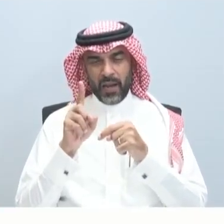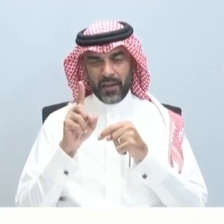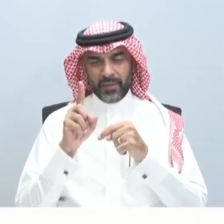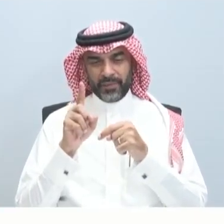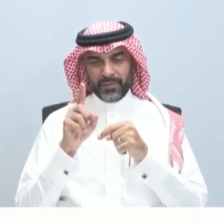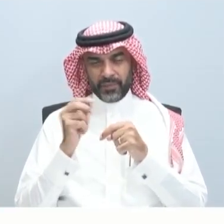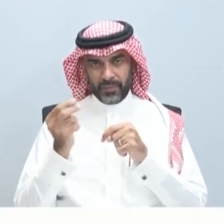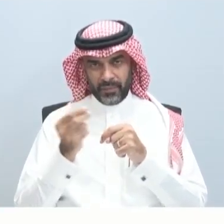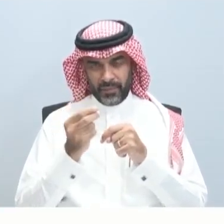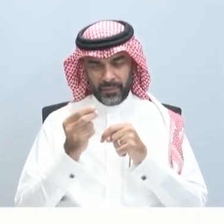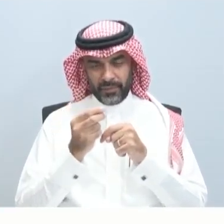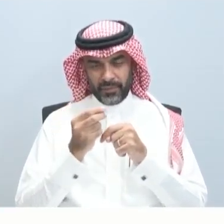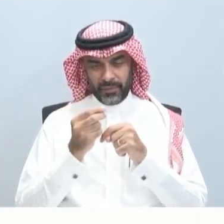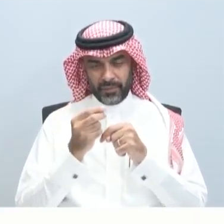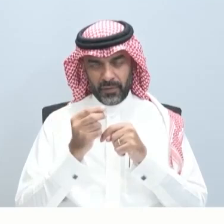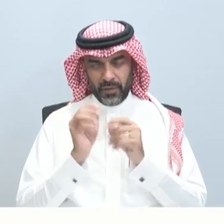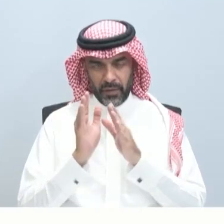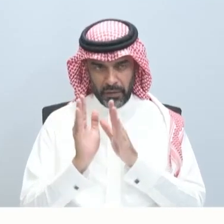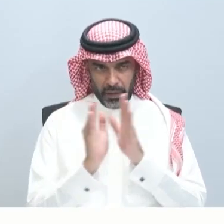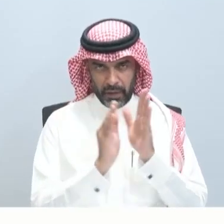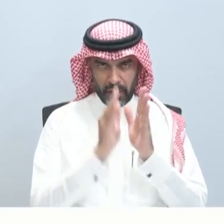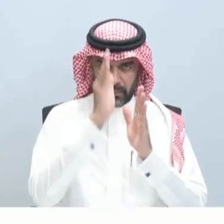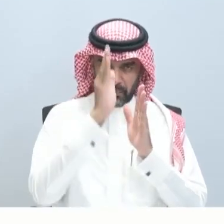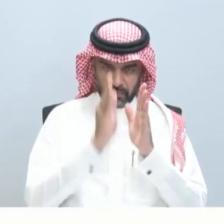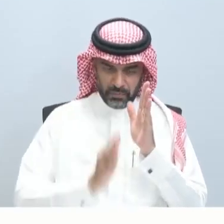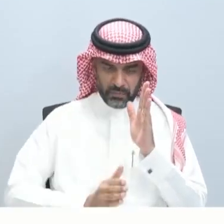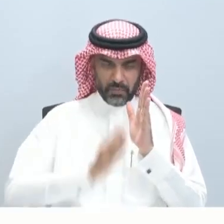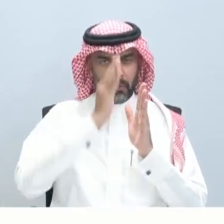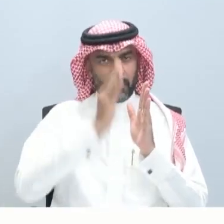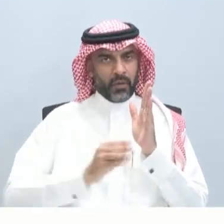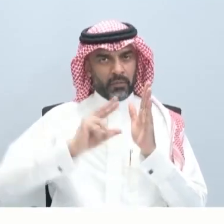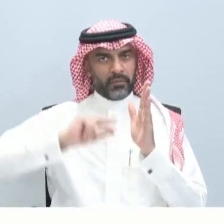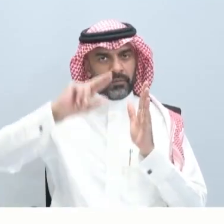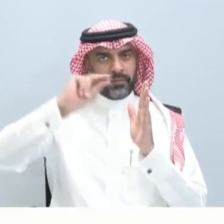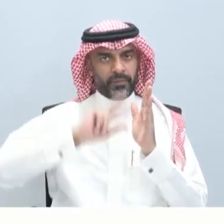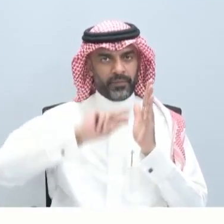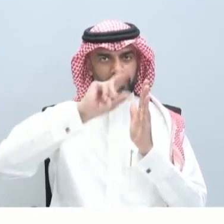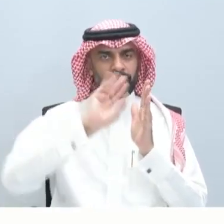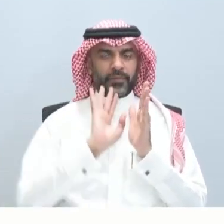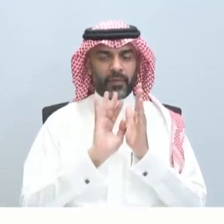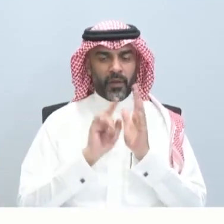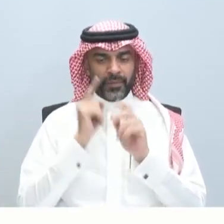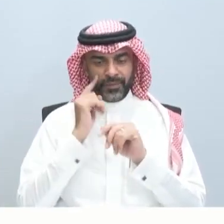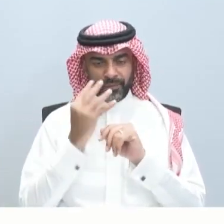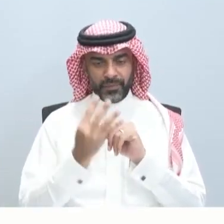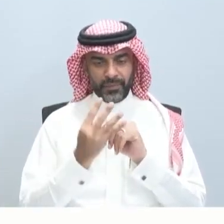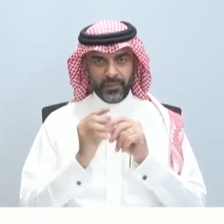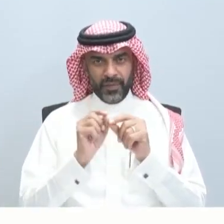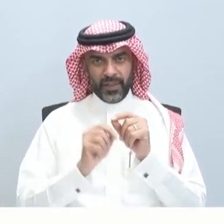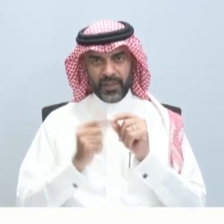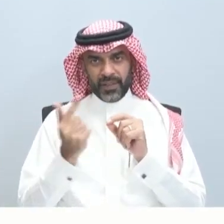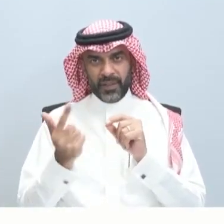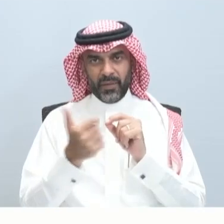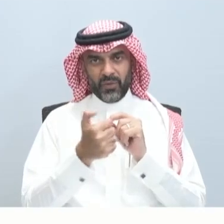ساكتب الاعداد وارتبها ابناء البنات كل منزله تحت المنزله التي تقابلها اذا اربعه فاصله